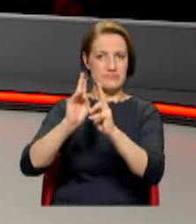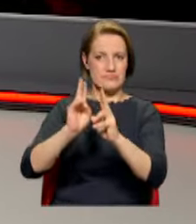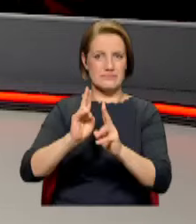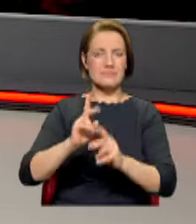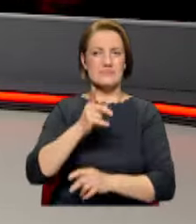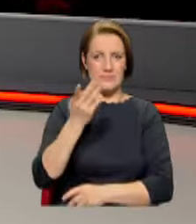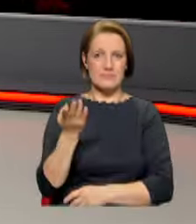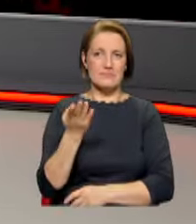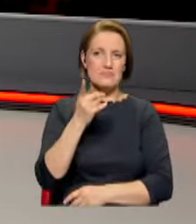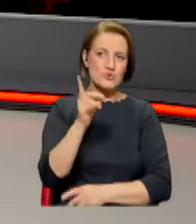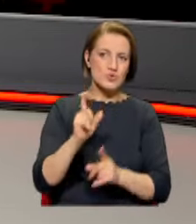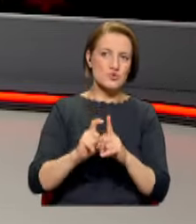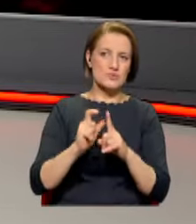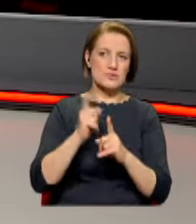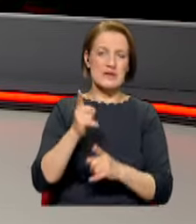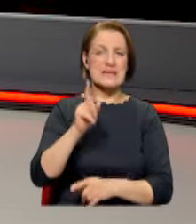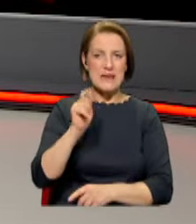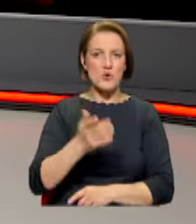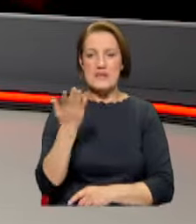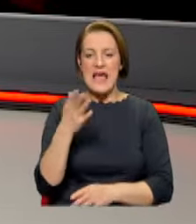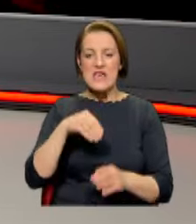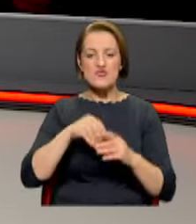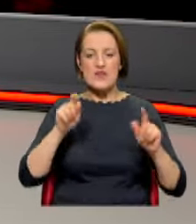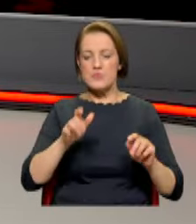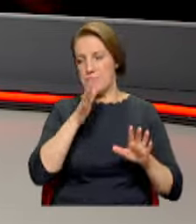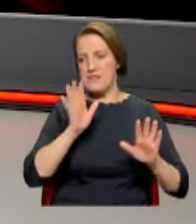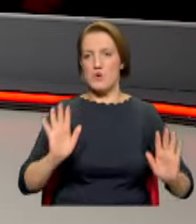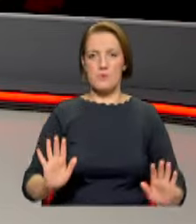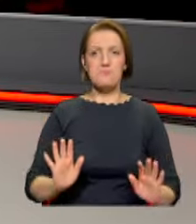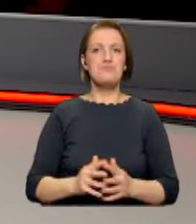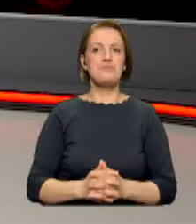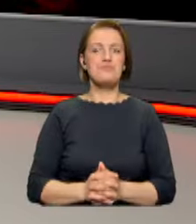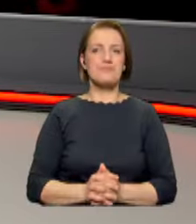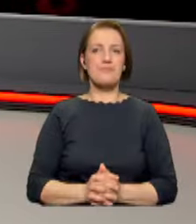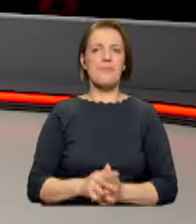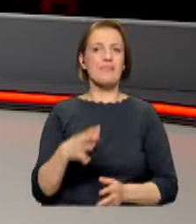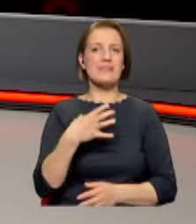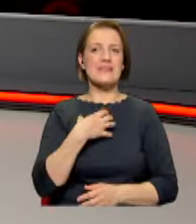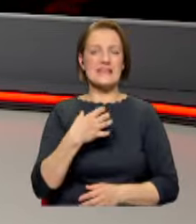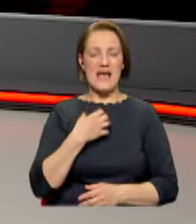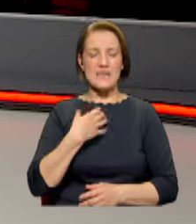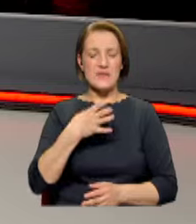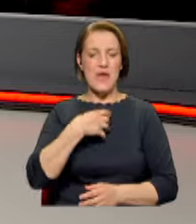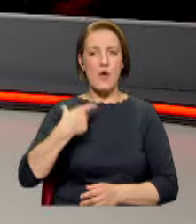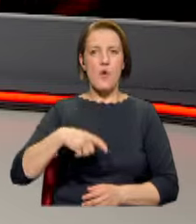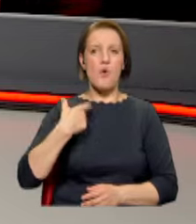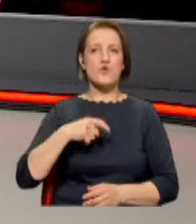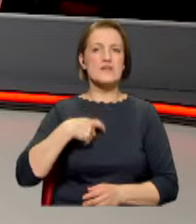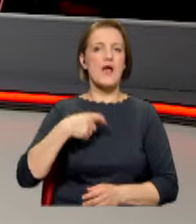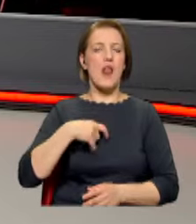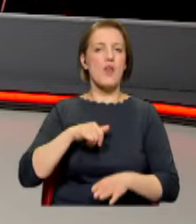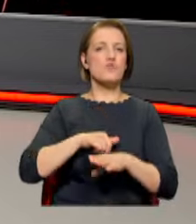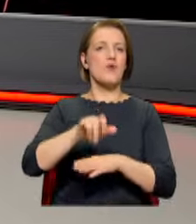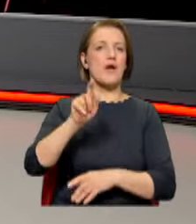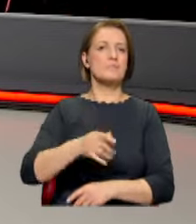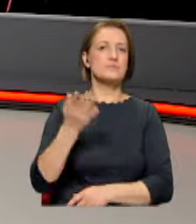haritalama yapmıyor herhalde bu durumda yapıyorsa da ne için yapıyor bilmiyorum Eee kendine makam aracı yapmış Efendim haritalama